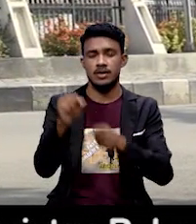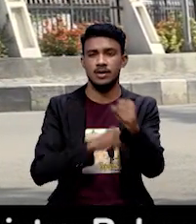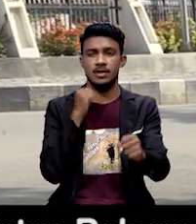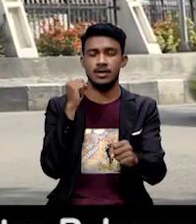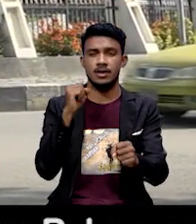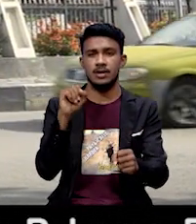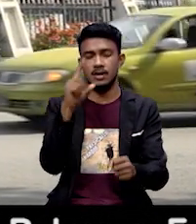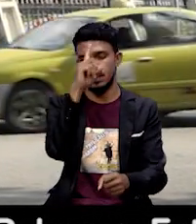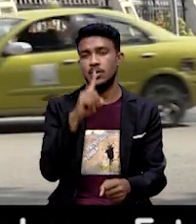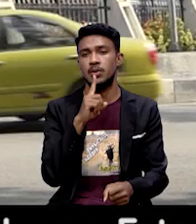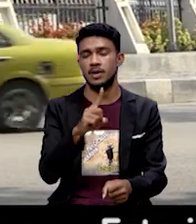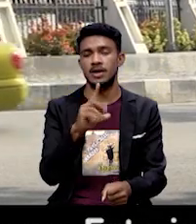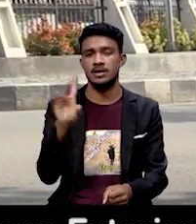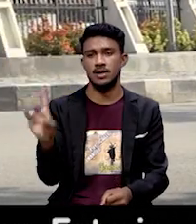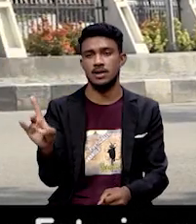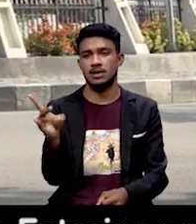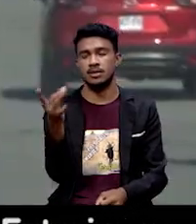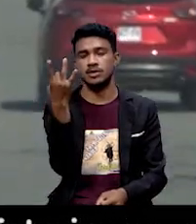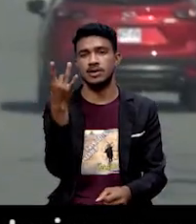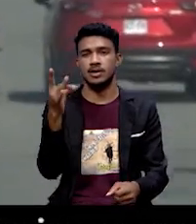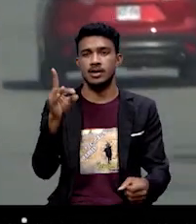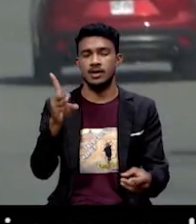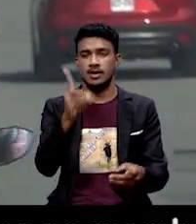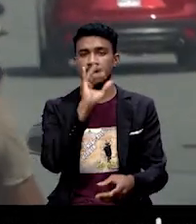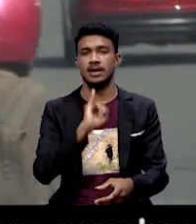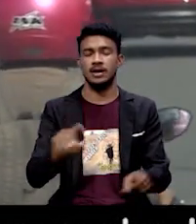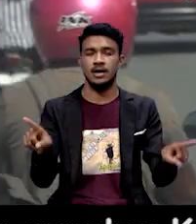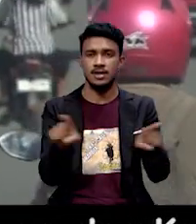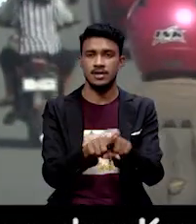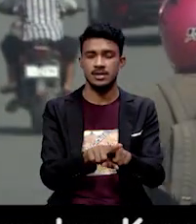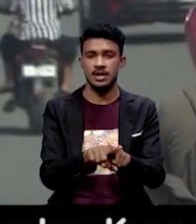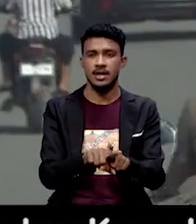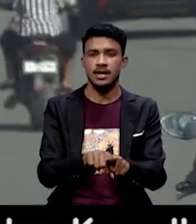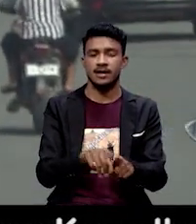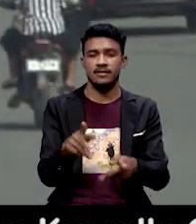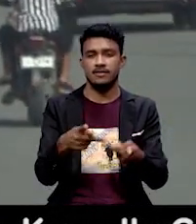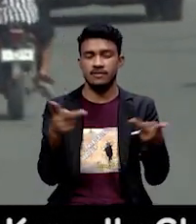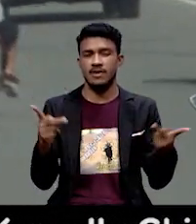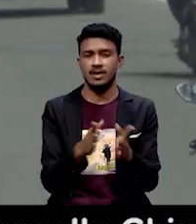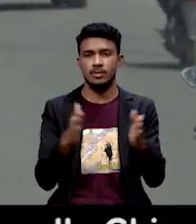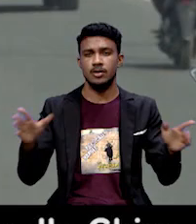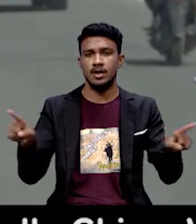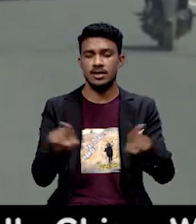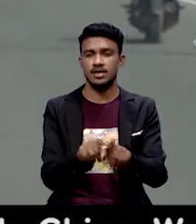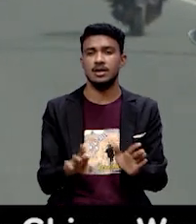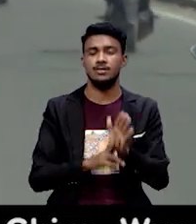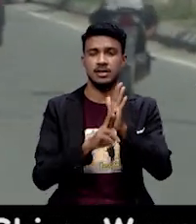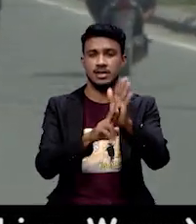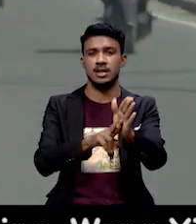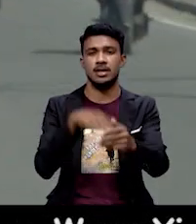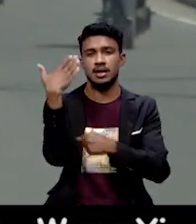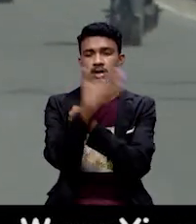walu. Dili nudar sidade bot liu munisipiu Siraselu no sayanesan kapital banasaun Timor